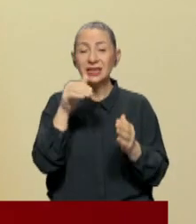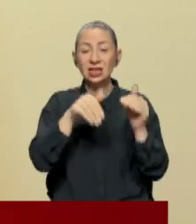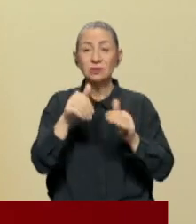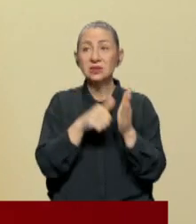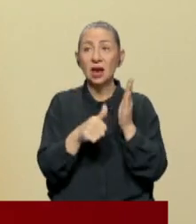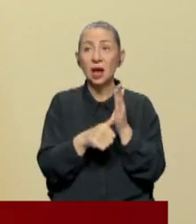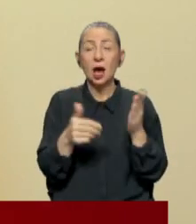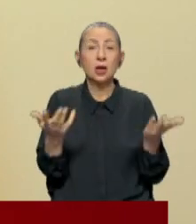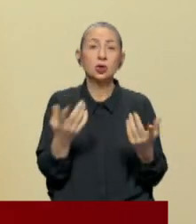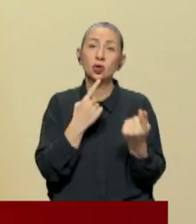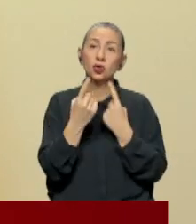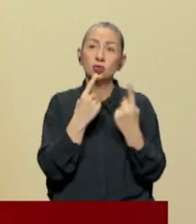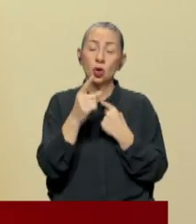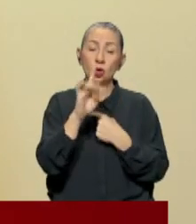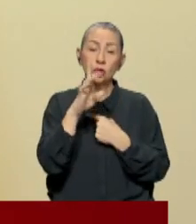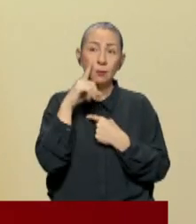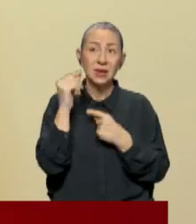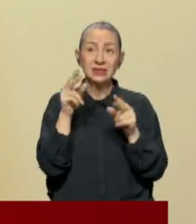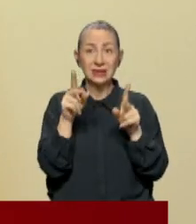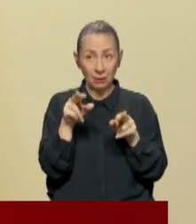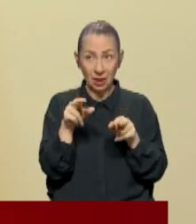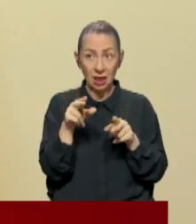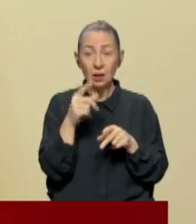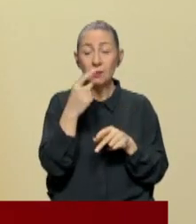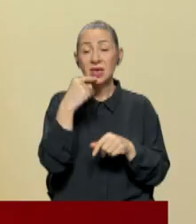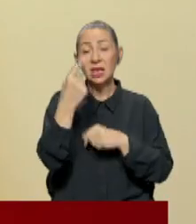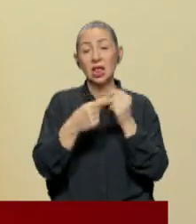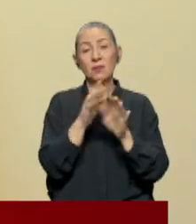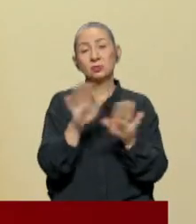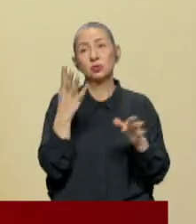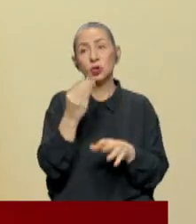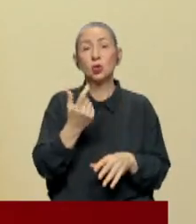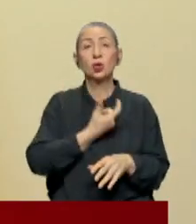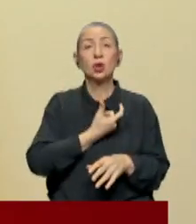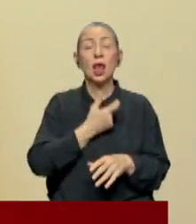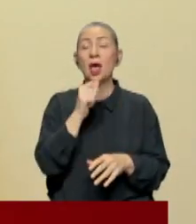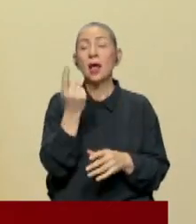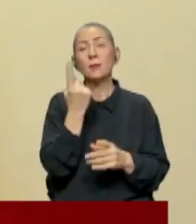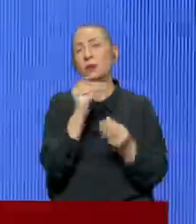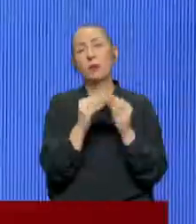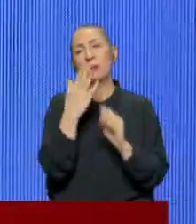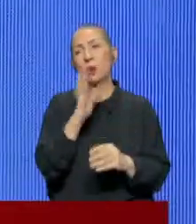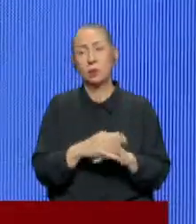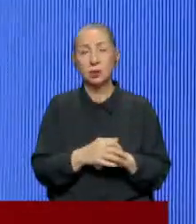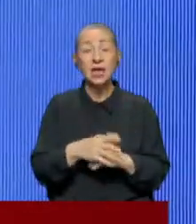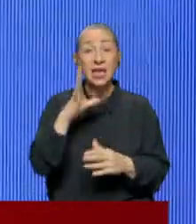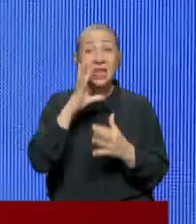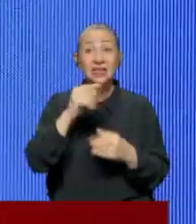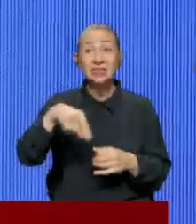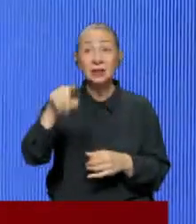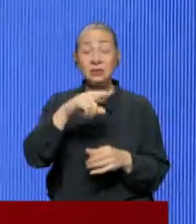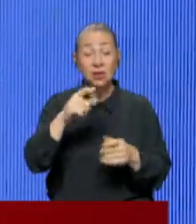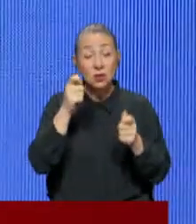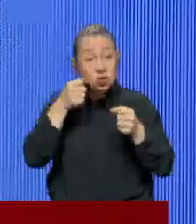de artık konuşuluyor 14 Mayıs şeklinde. Bir yıl geçmiş oluyor. Hukuken herhangi bir sakınca yok. İnsanımızı